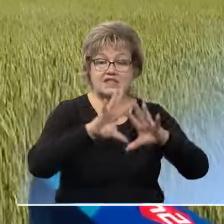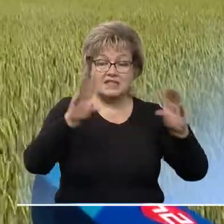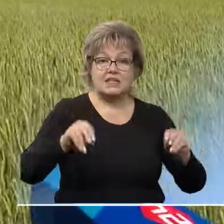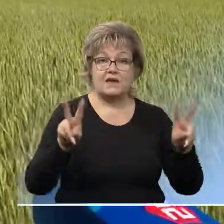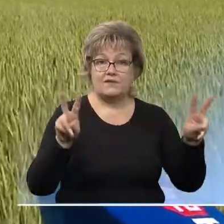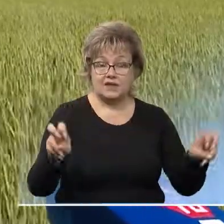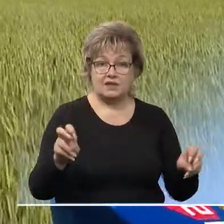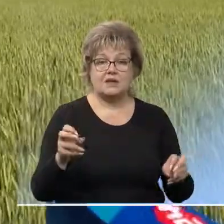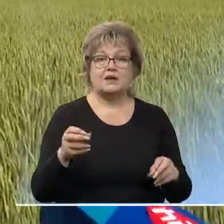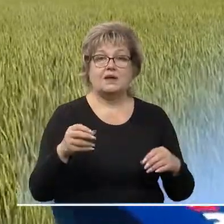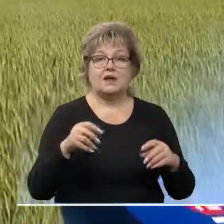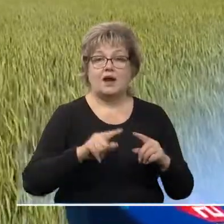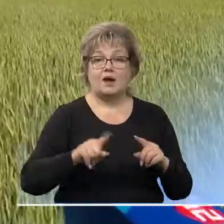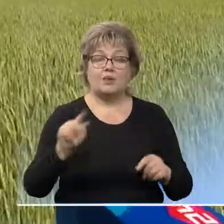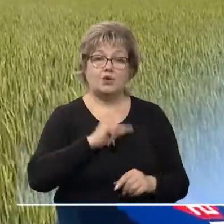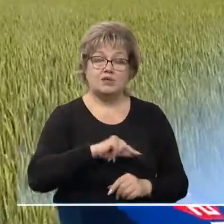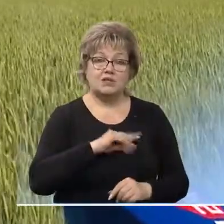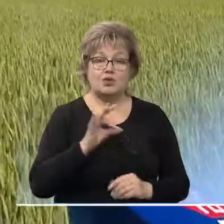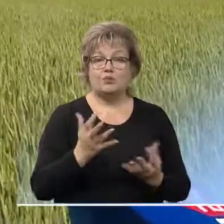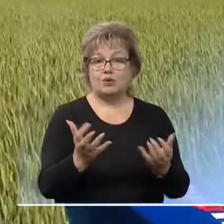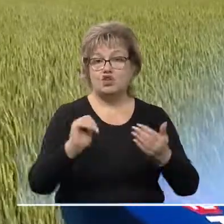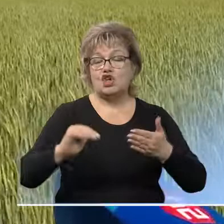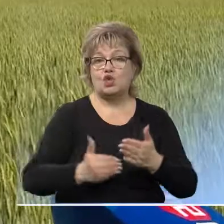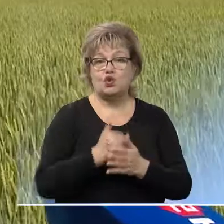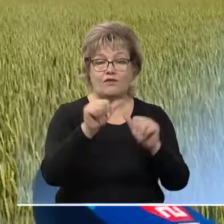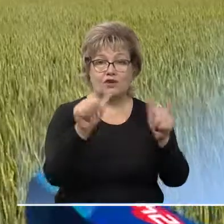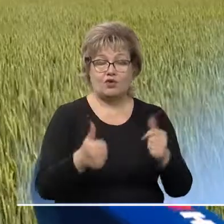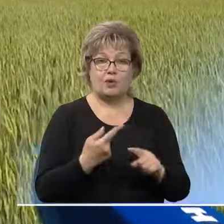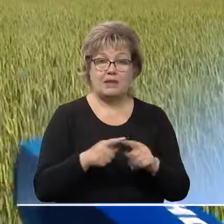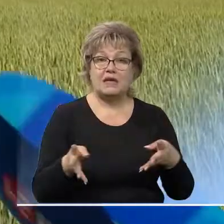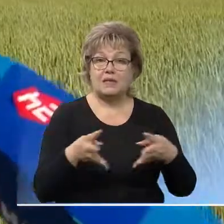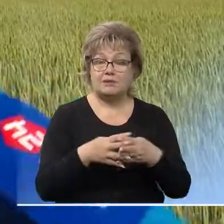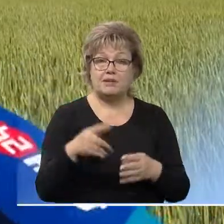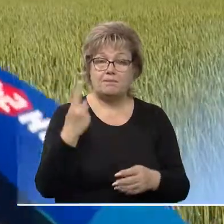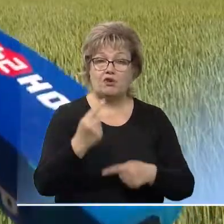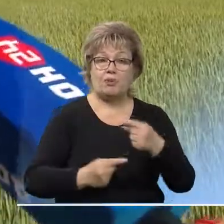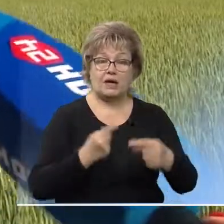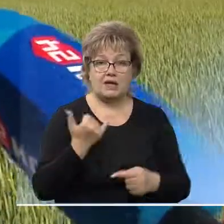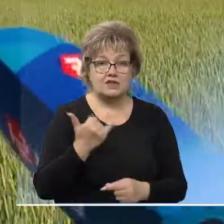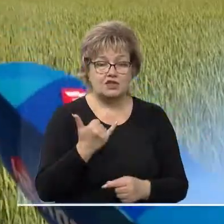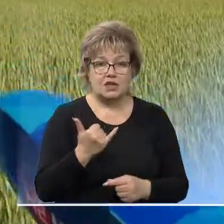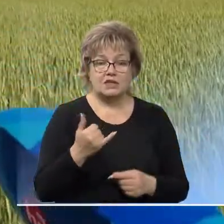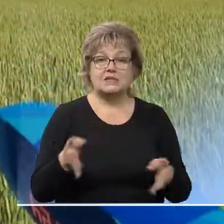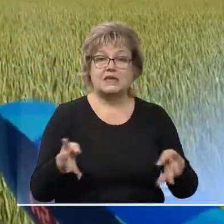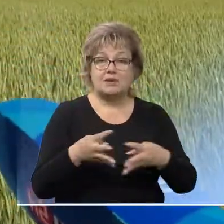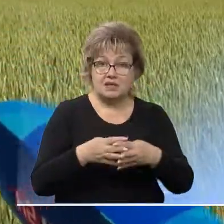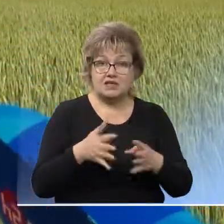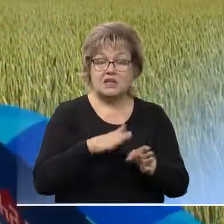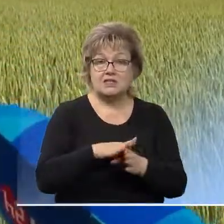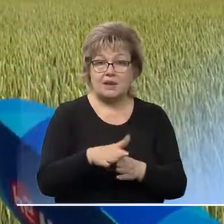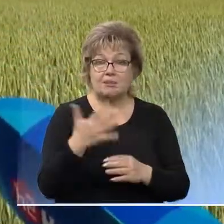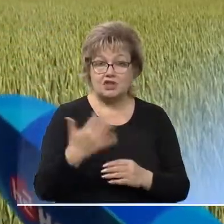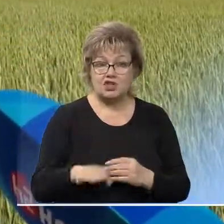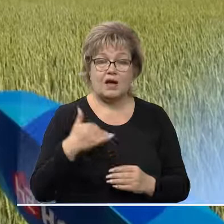виды селекционных процессов. От получения новых форм, это гибриды первого поколения. Сейчас вот прошла